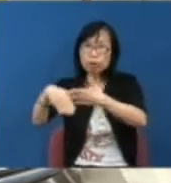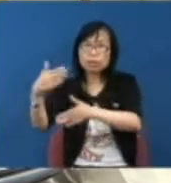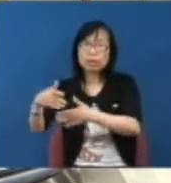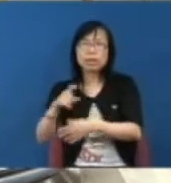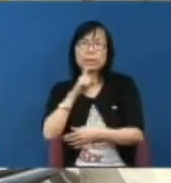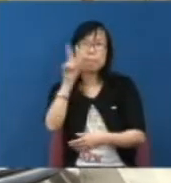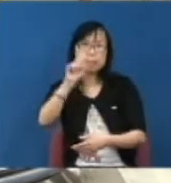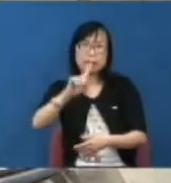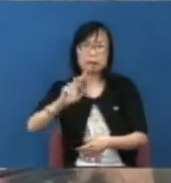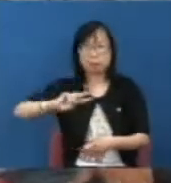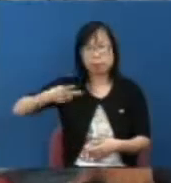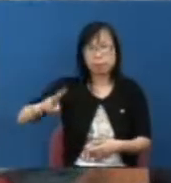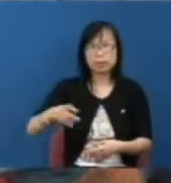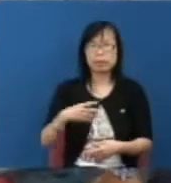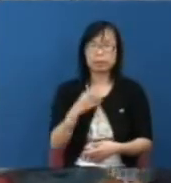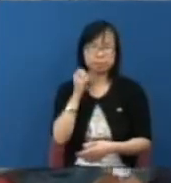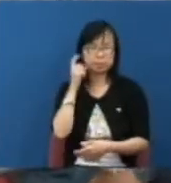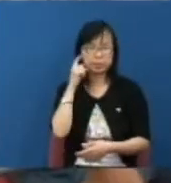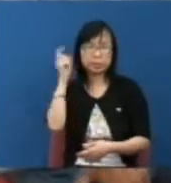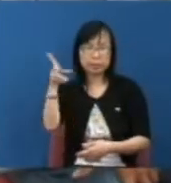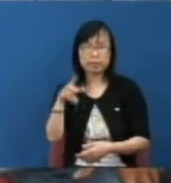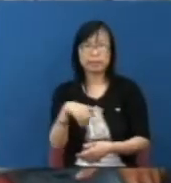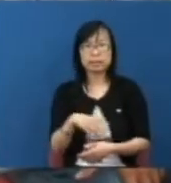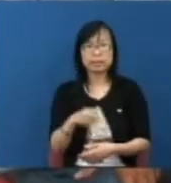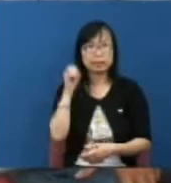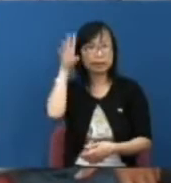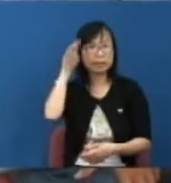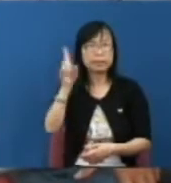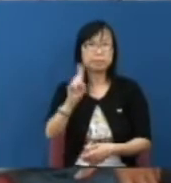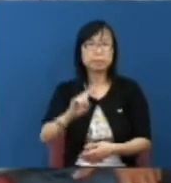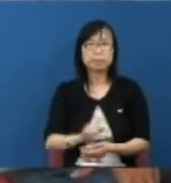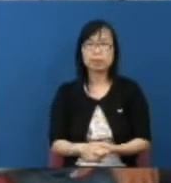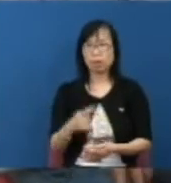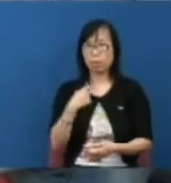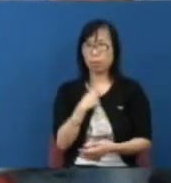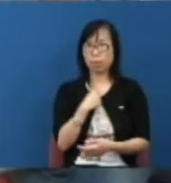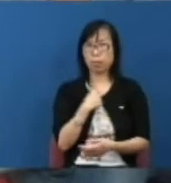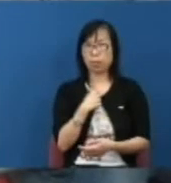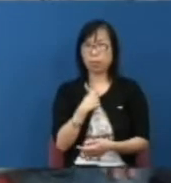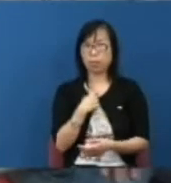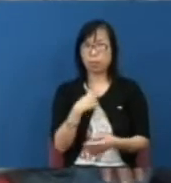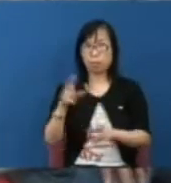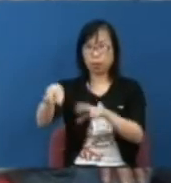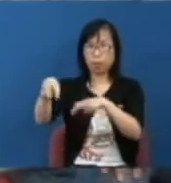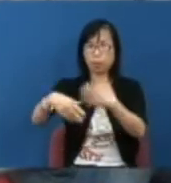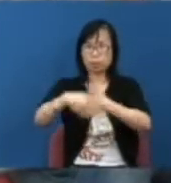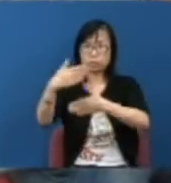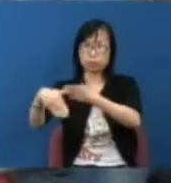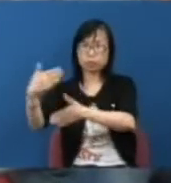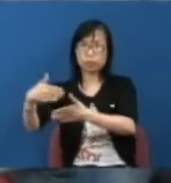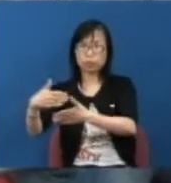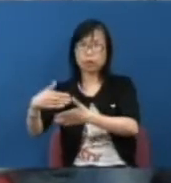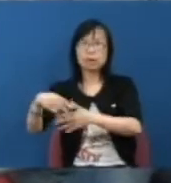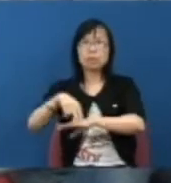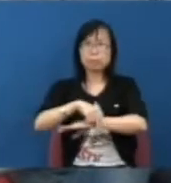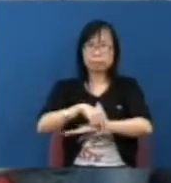先合理咧？其實我想聽下你的意見先啫。 我自己本身咧，我覺得其實村屋咧係真係幾個 density 係